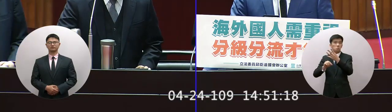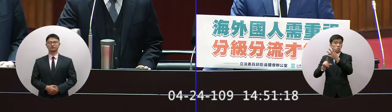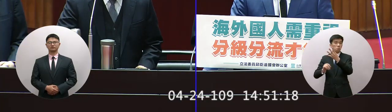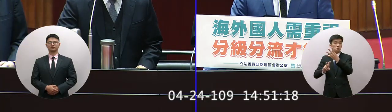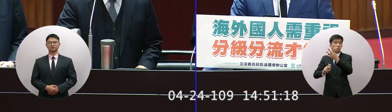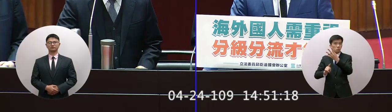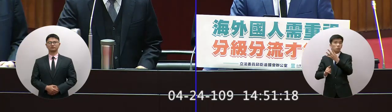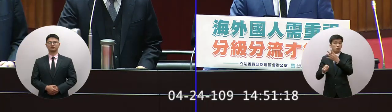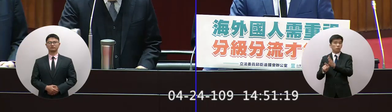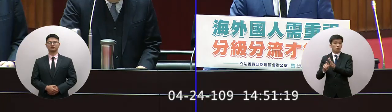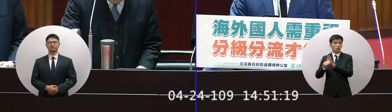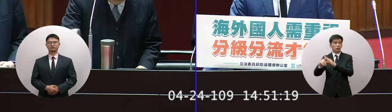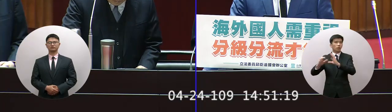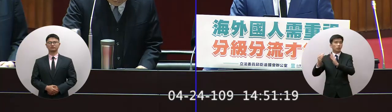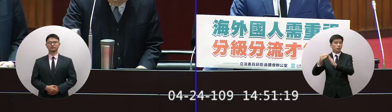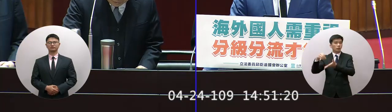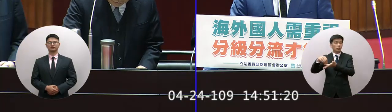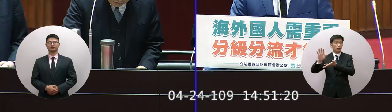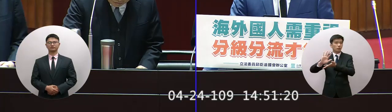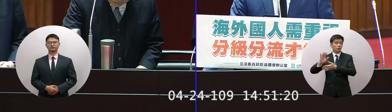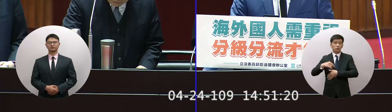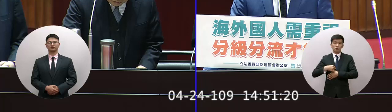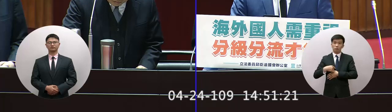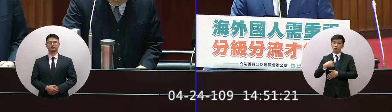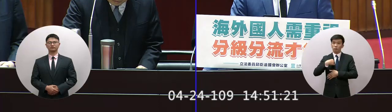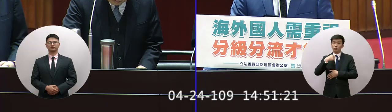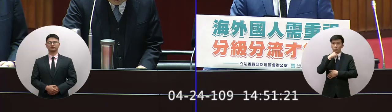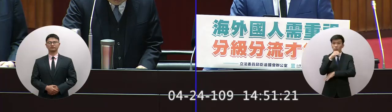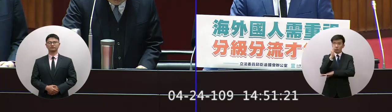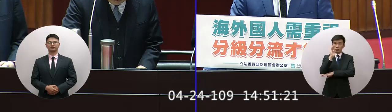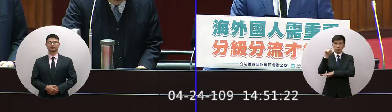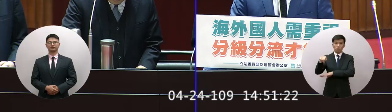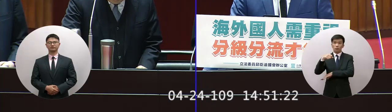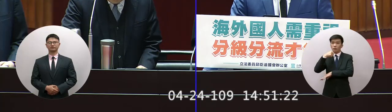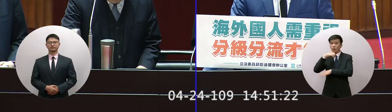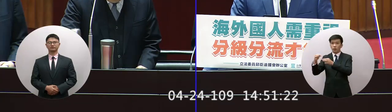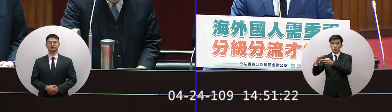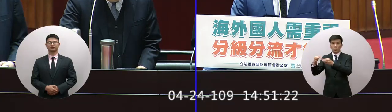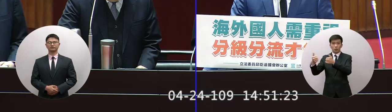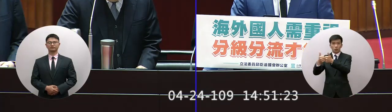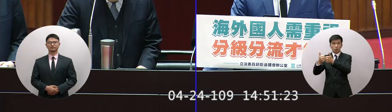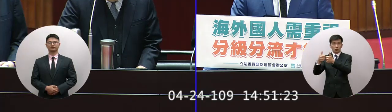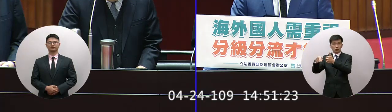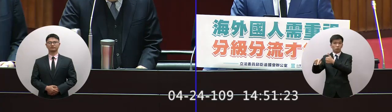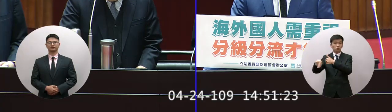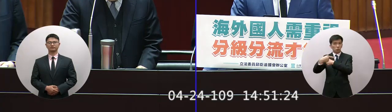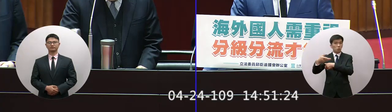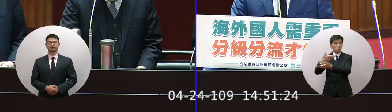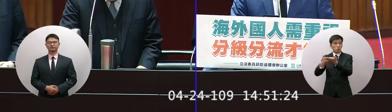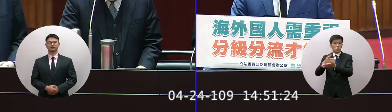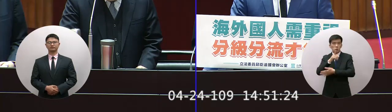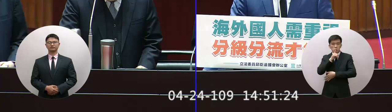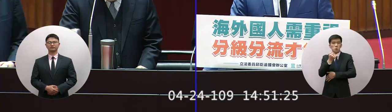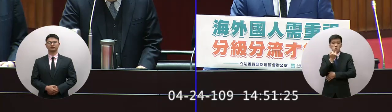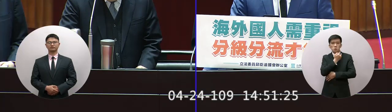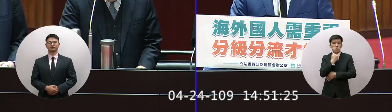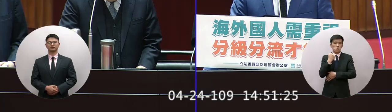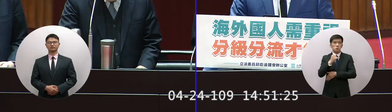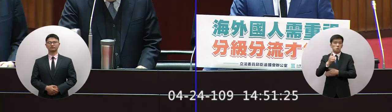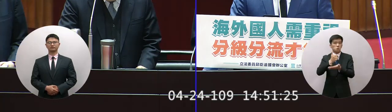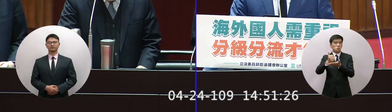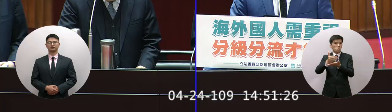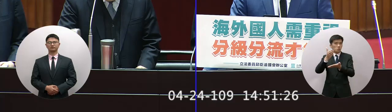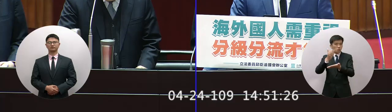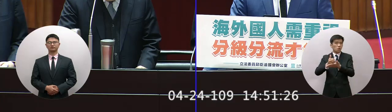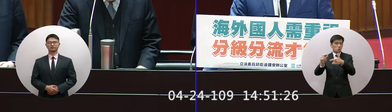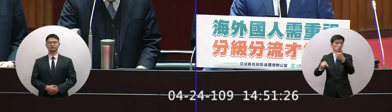我们当地的台商会跟这个政府这边来陈情，回复的还是说禁止出口到6月，所以